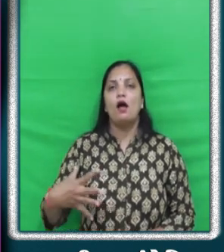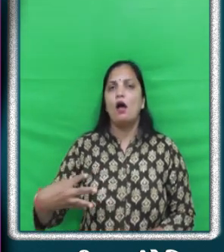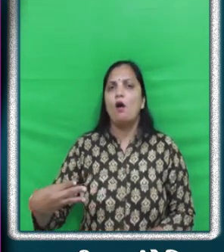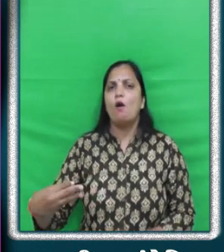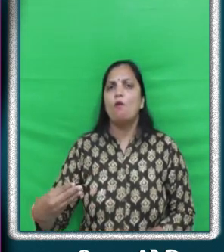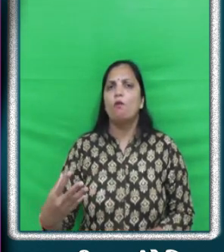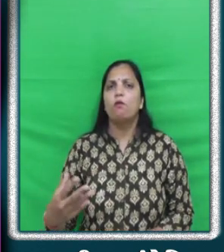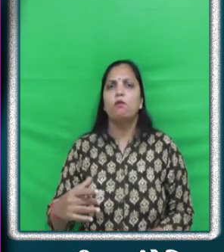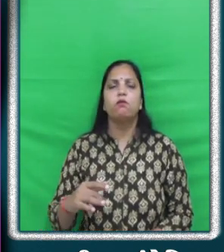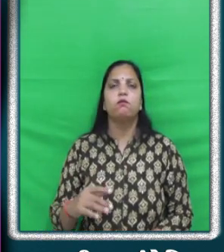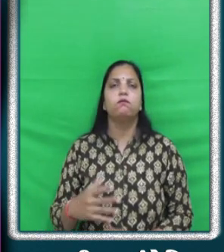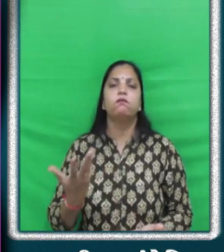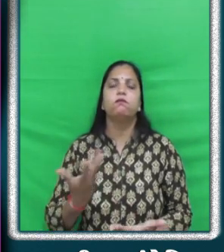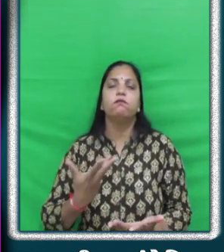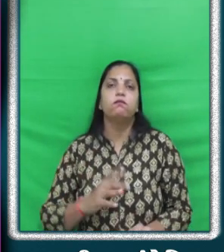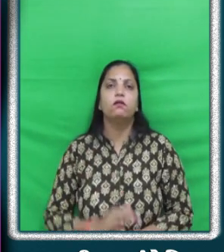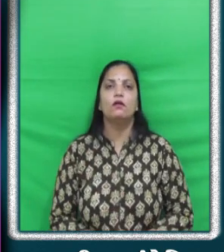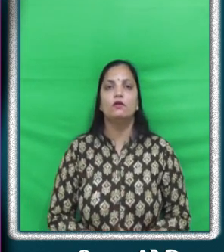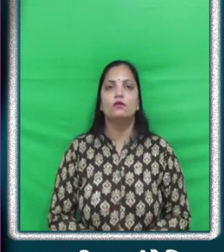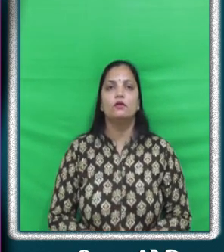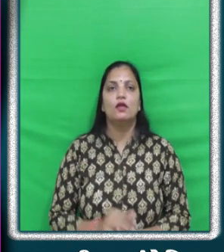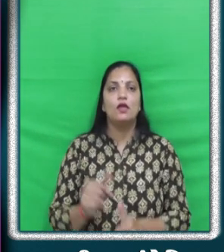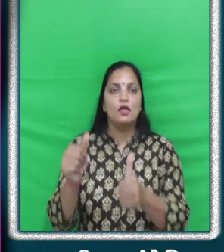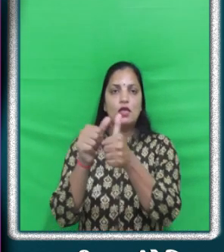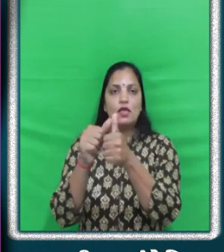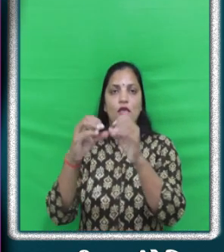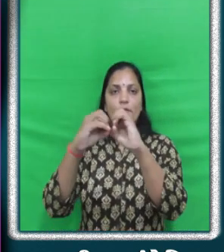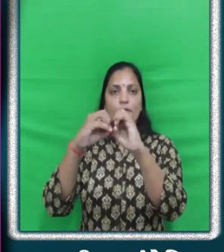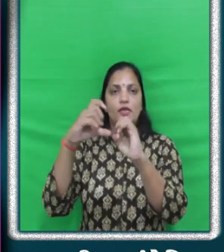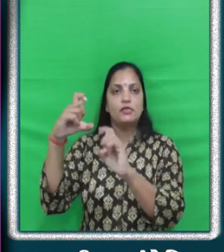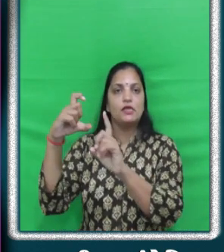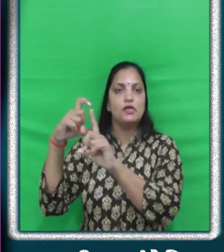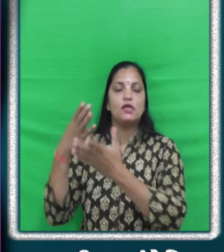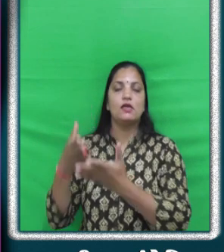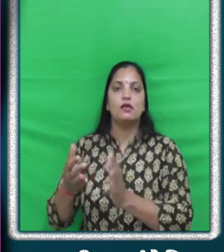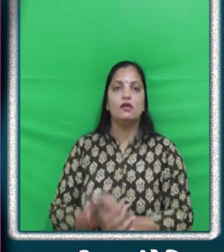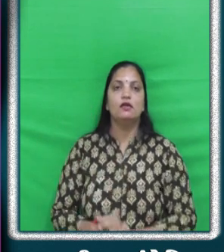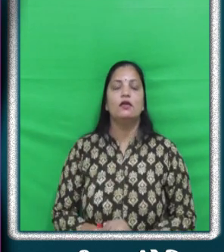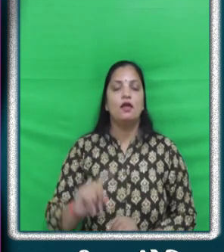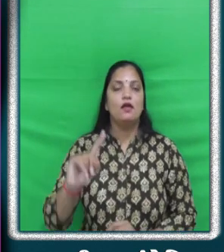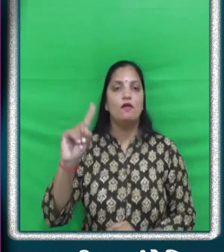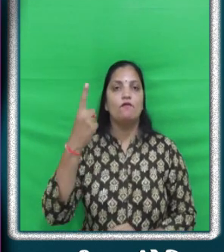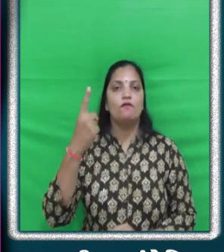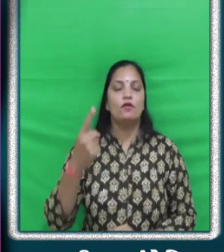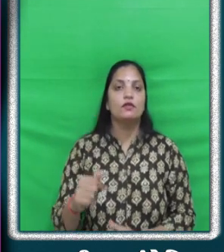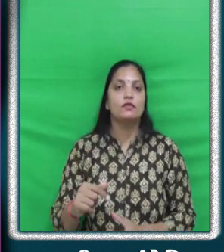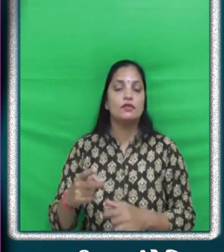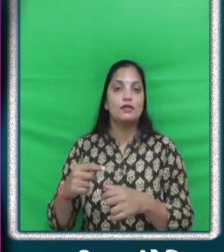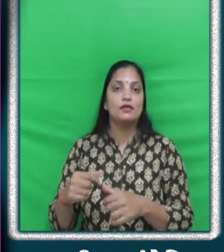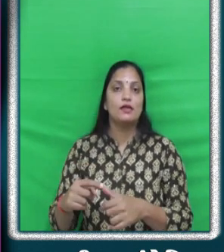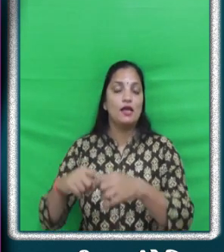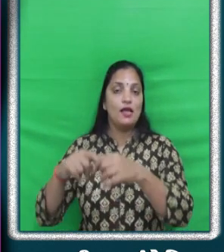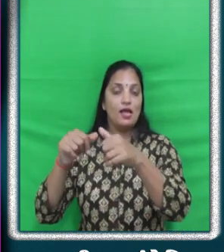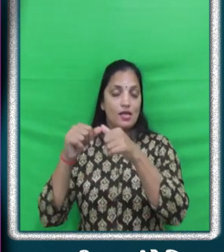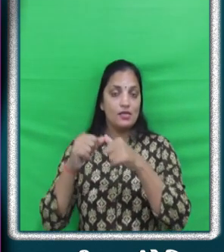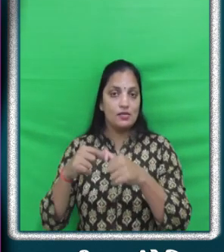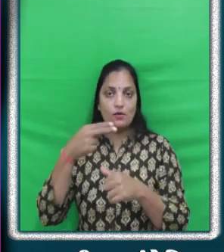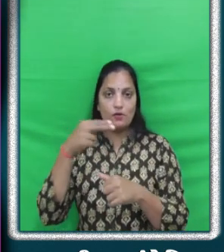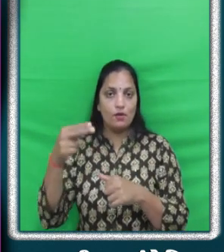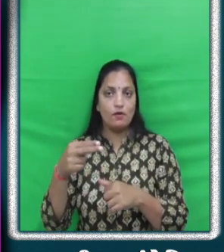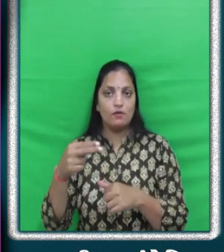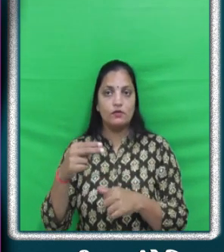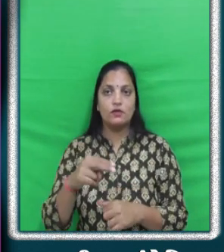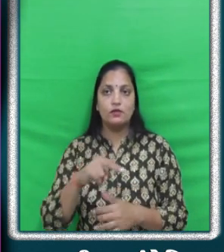કે મૂત્રમાર્ગ, આ ચારમાંથી તમારે મને કહેવાનું છે એ બી સી ડી. જેનો પહેલો આન્સર આવશે એનું હું નામ વાંચીશ